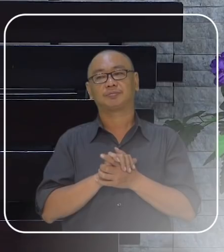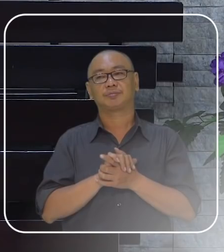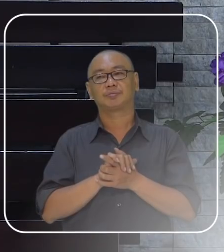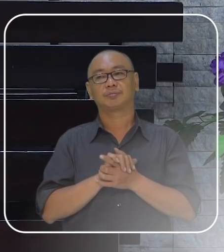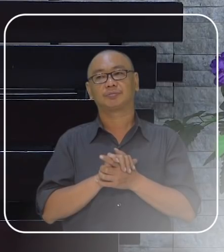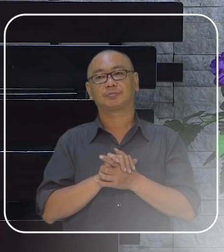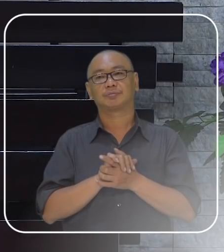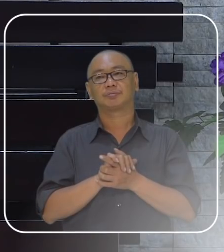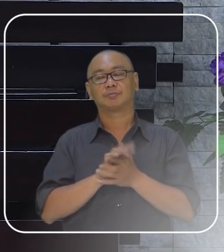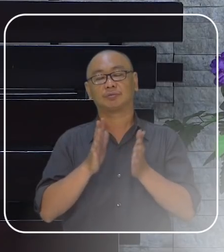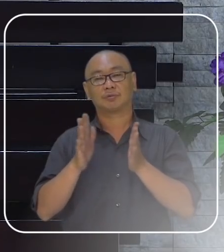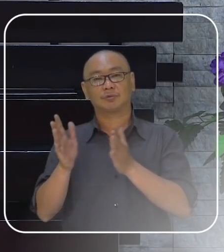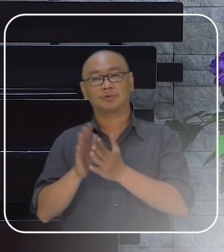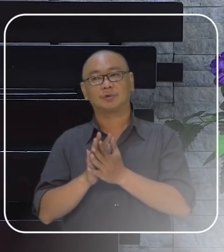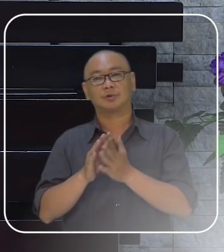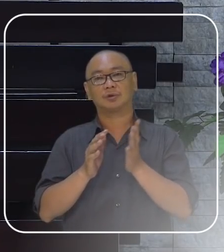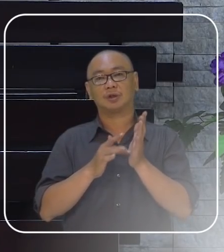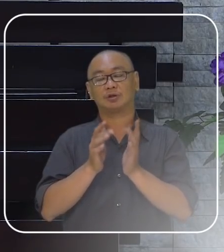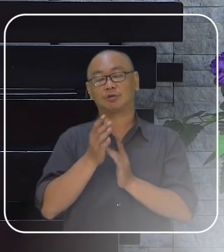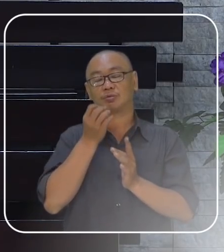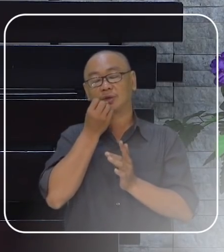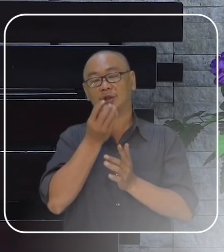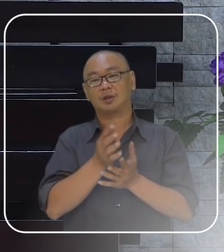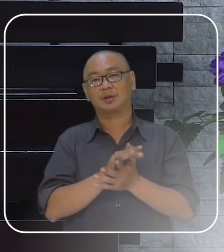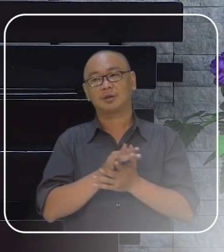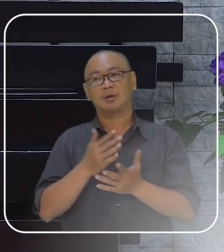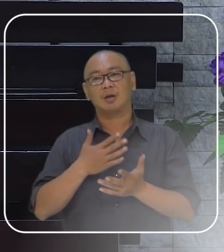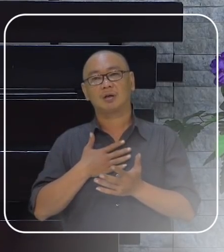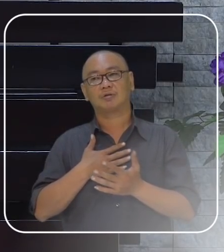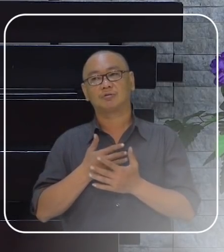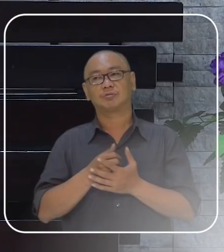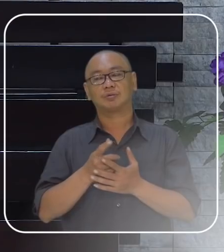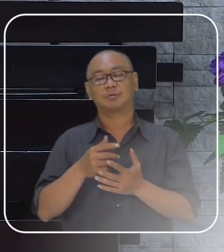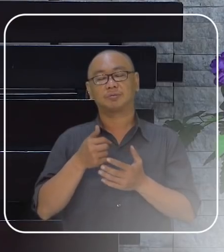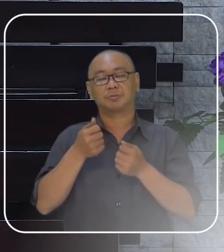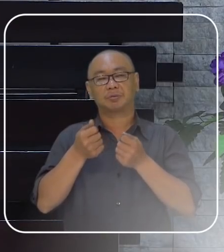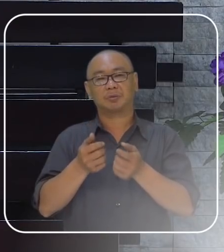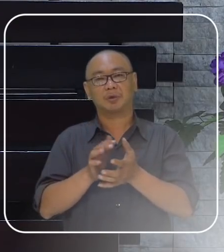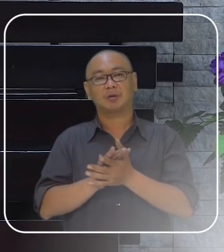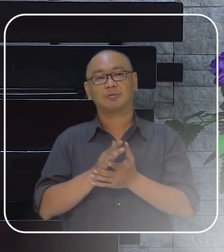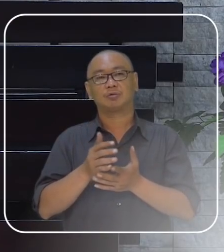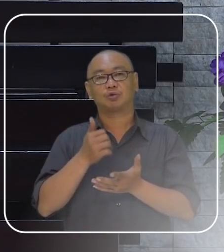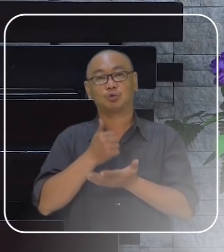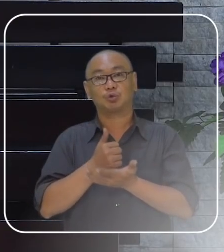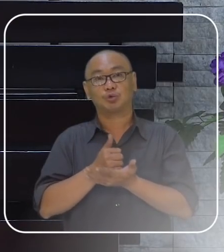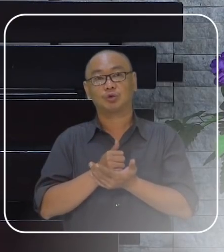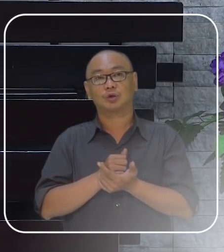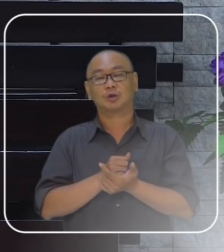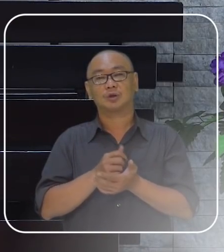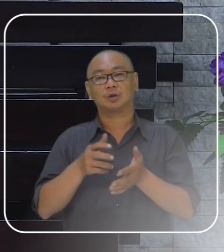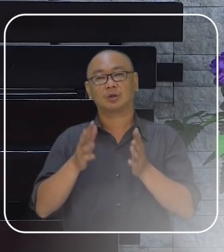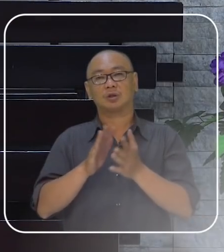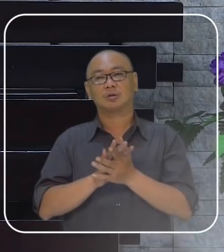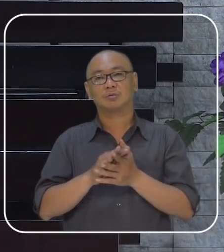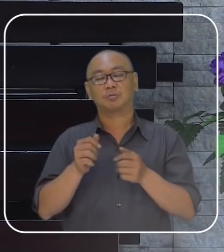demikian. Lalu, Yesus berkata, "Aku berkata kepadamu, sesungguhnya janda miskin